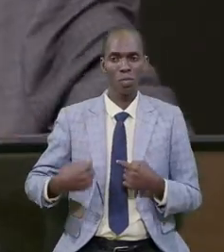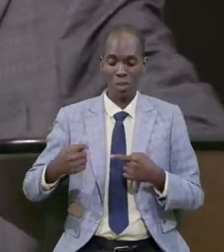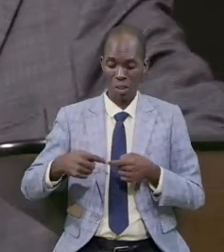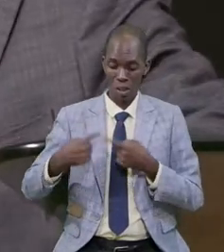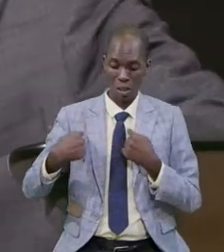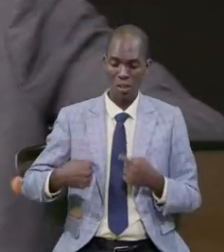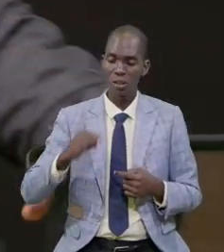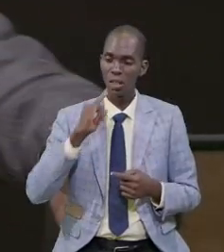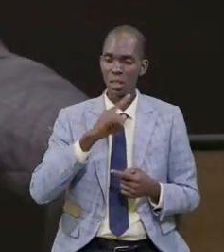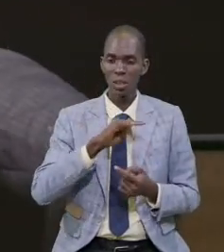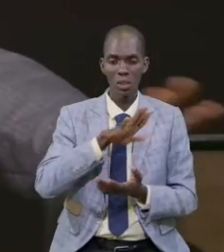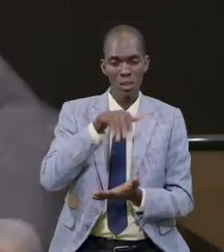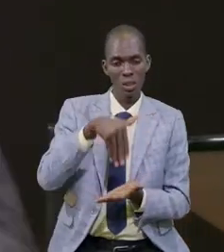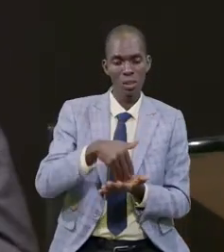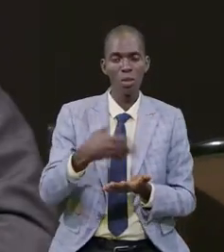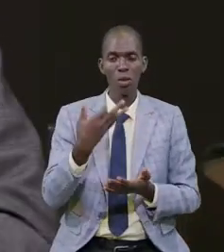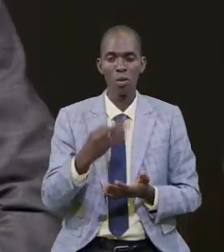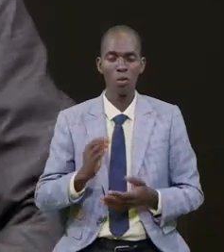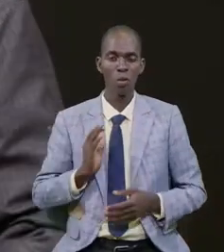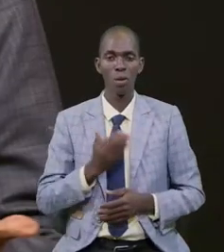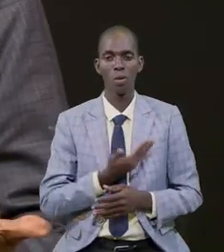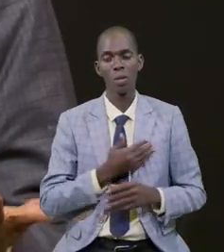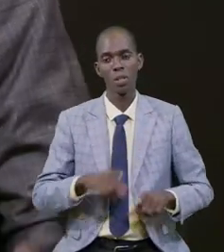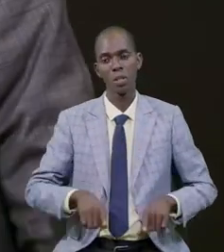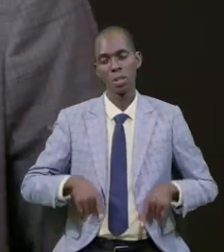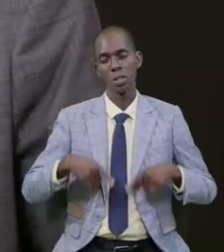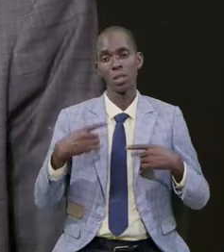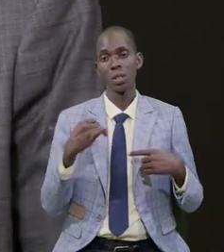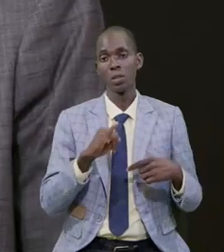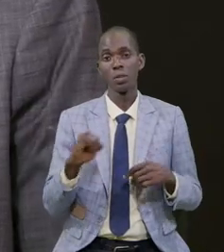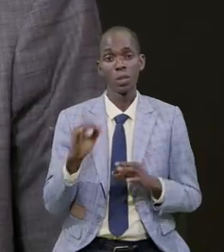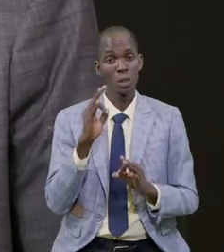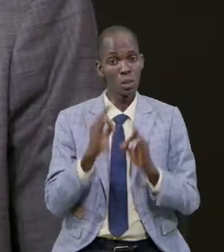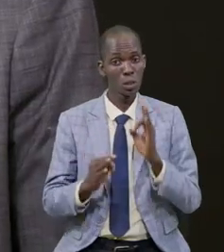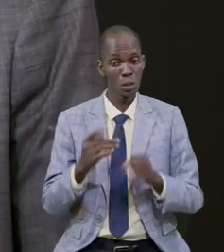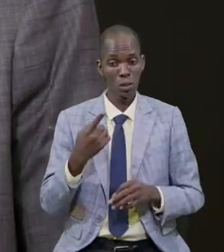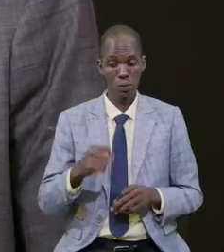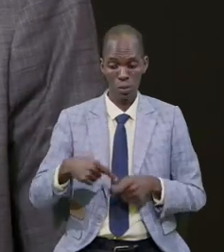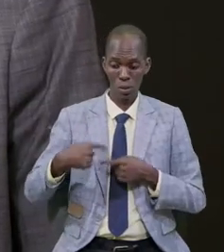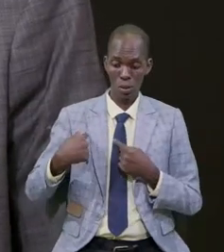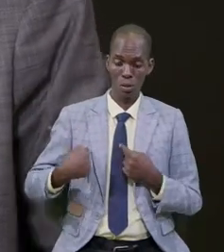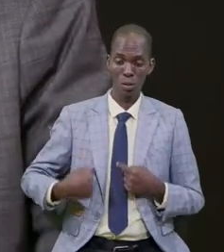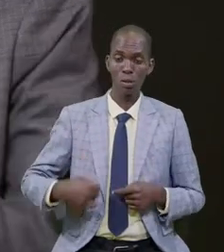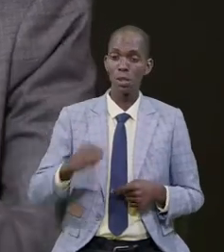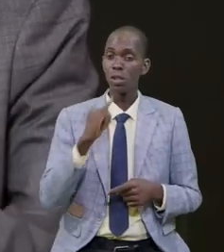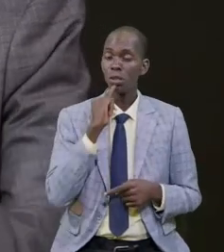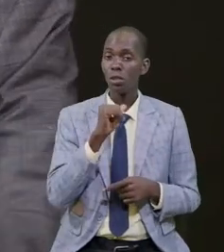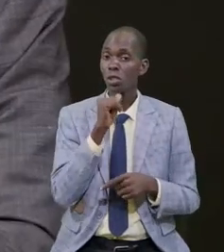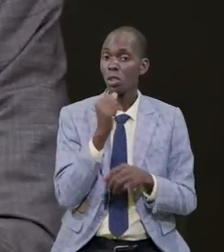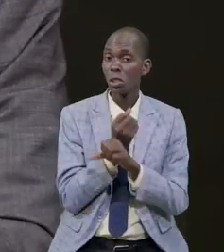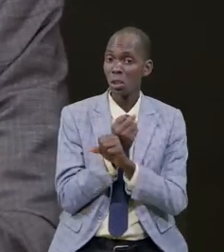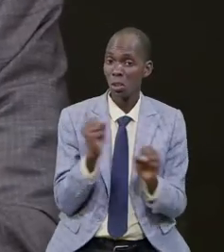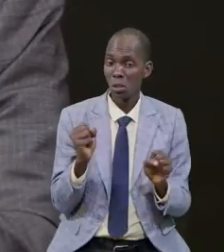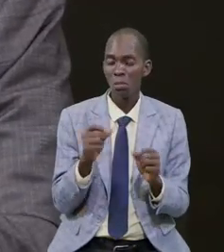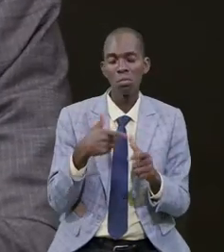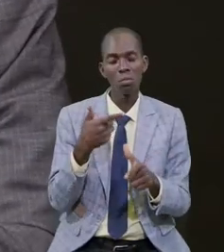cœur est le centre de notre vie. Le cœur, si le cœur est inconverti, la